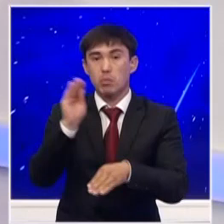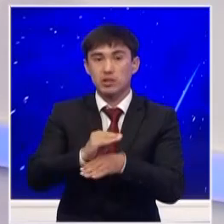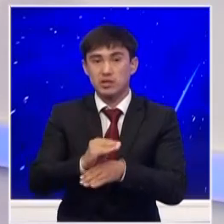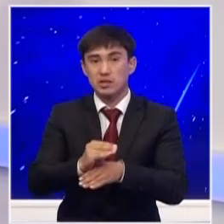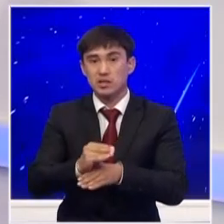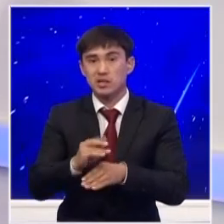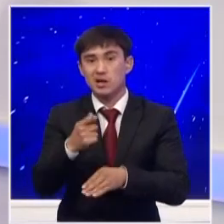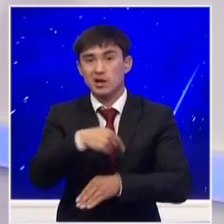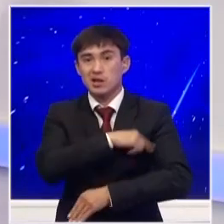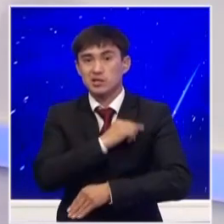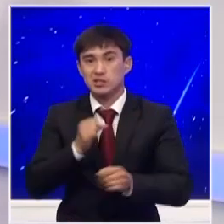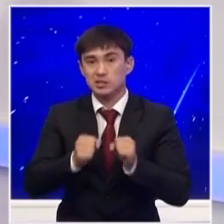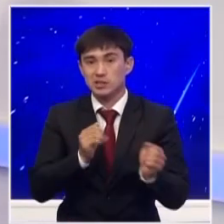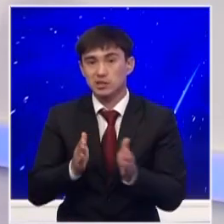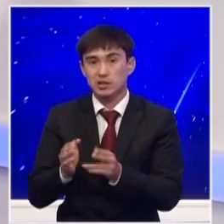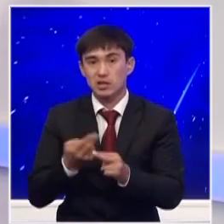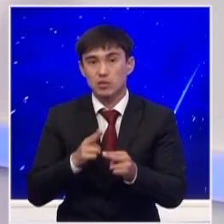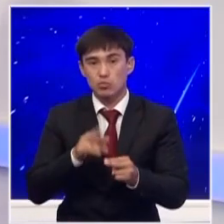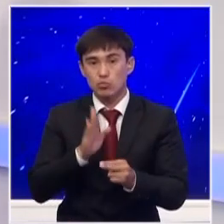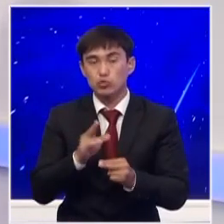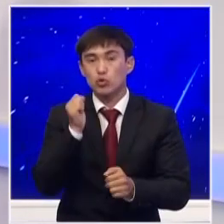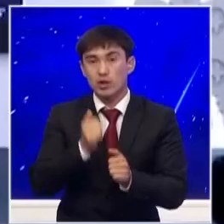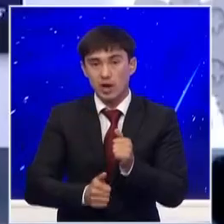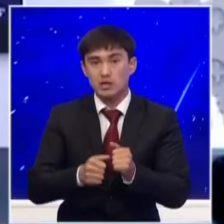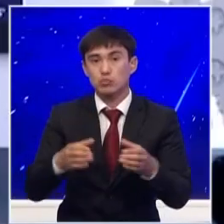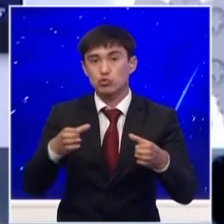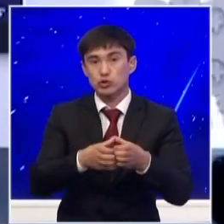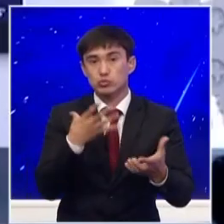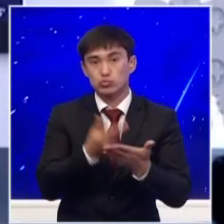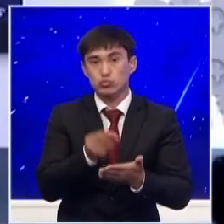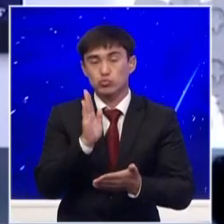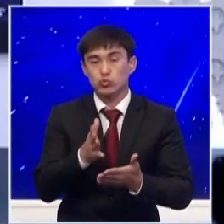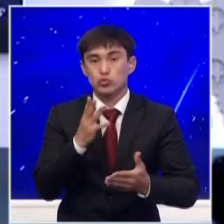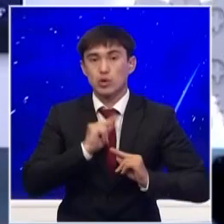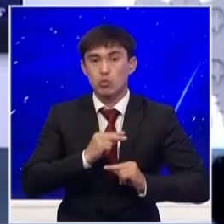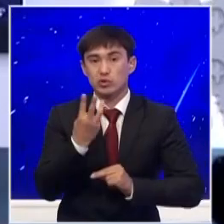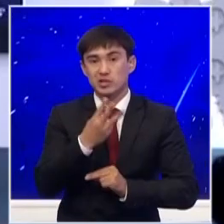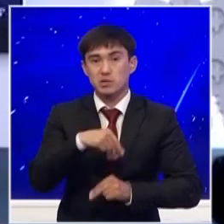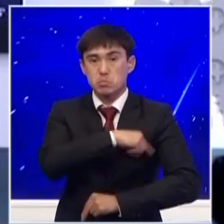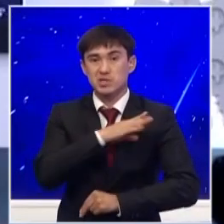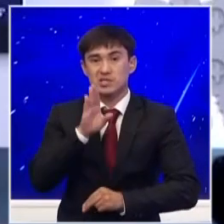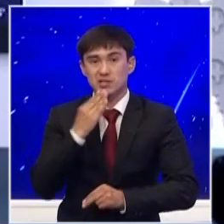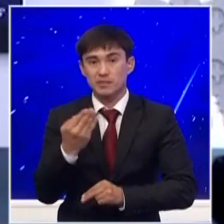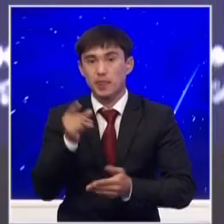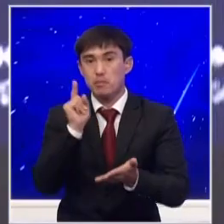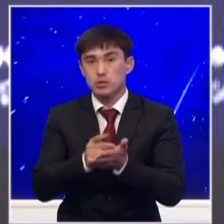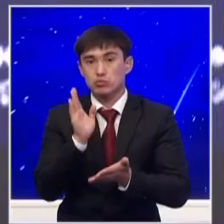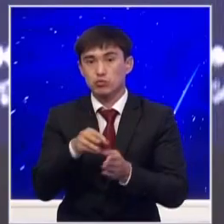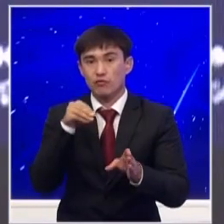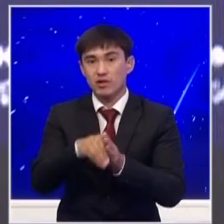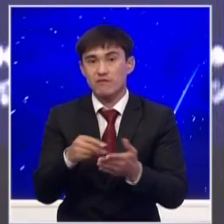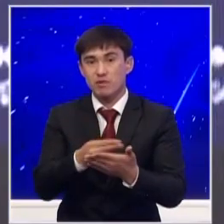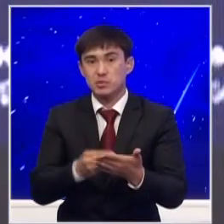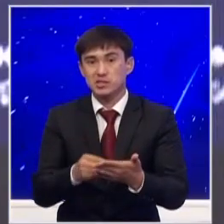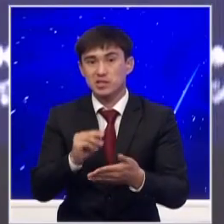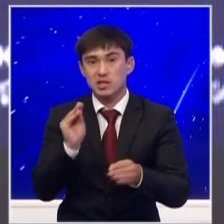дополнительный клинический стандарт. Это означает, что на каждом участке будут работать три медсестры. В их обязанности будут входить